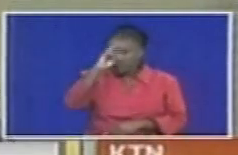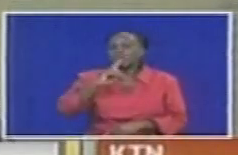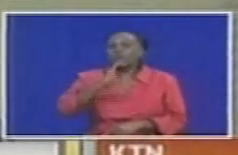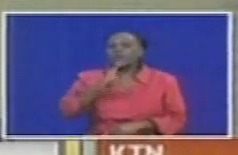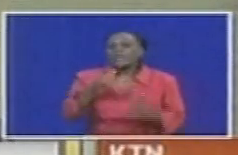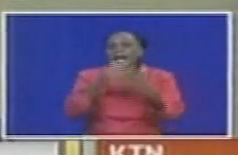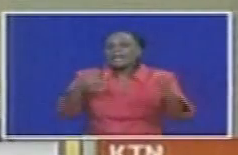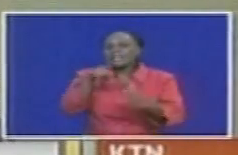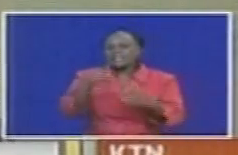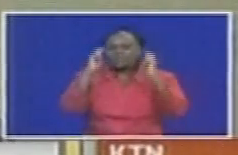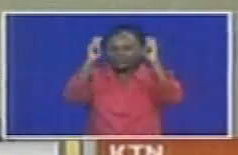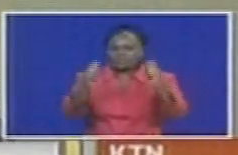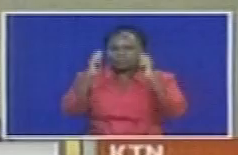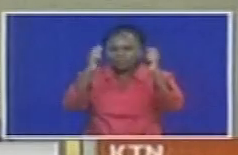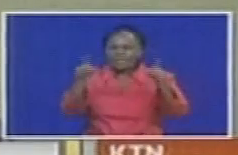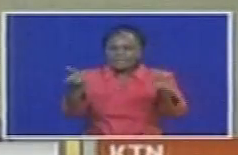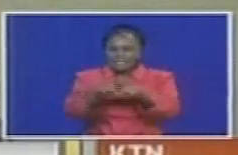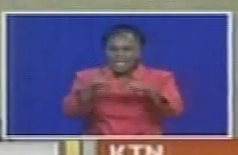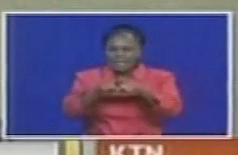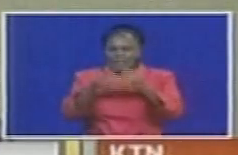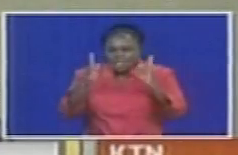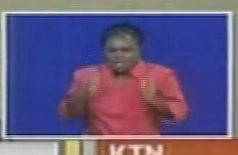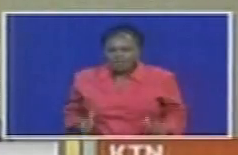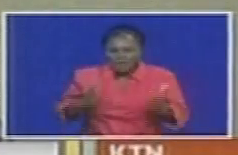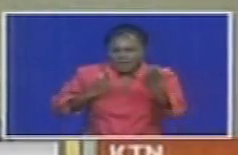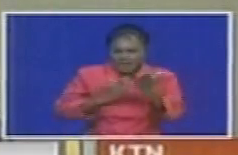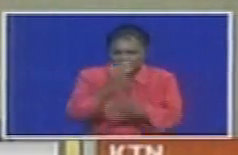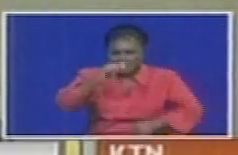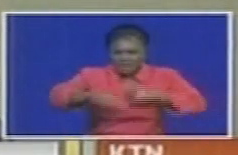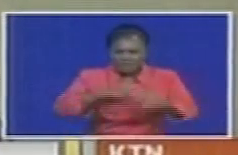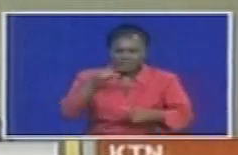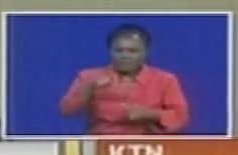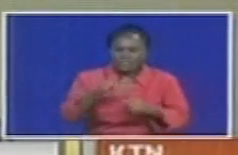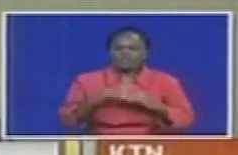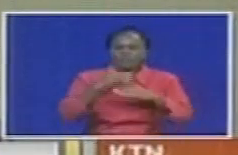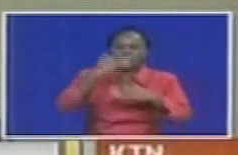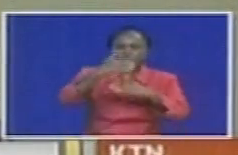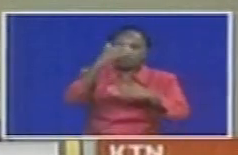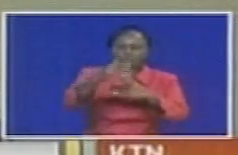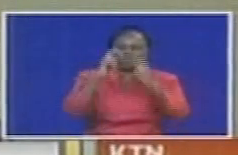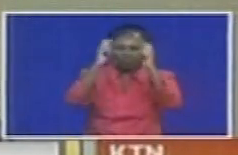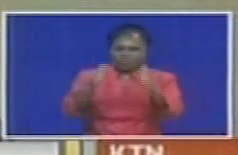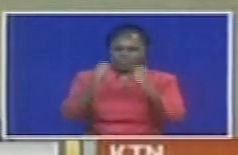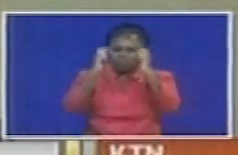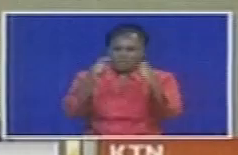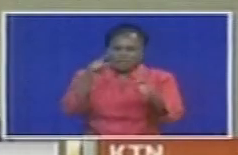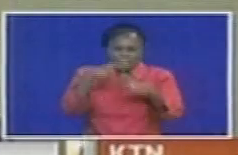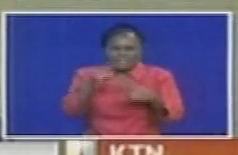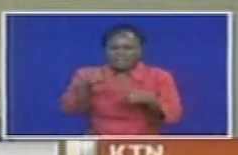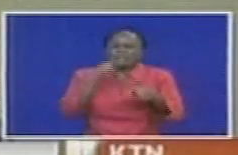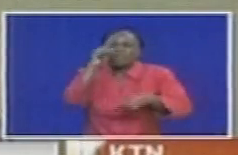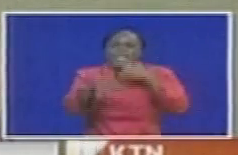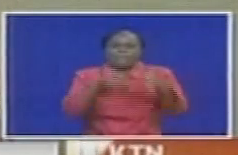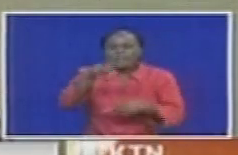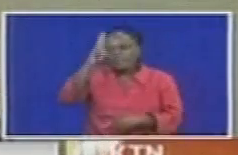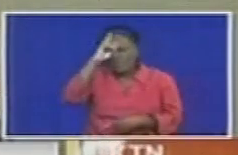maandamano yoyote. Wanaharakati wa kutetea haki za binadamu pia waliahirisha maandamano japo walishtumu polisi kwa hatua